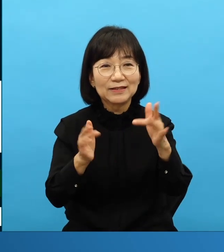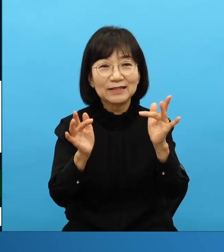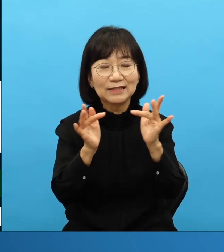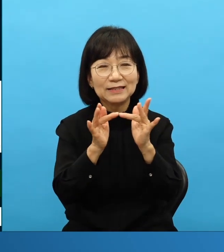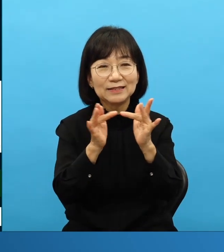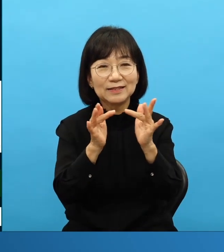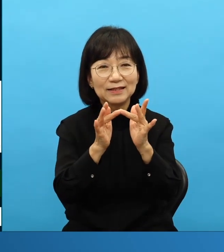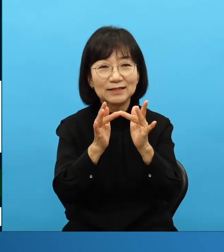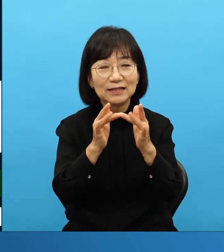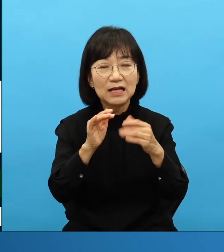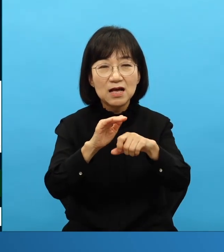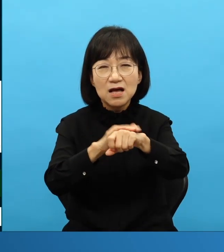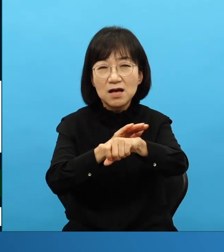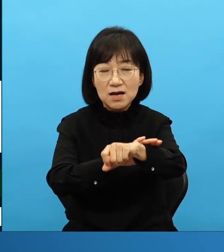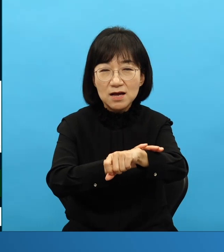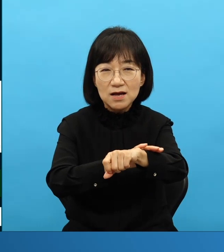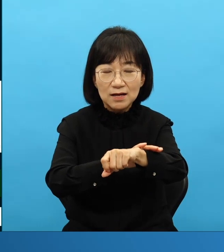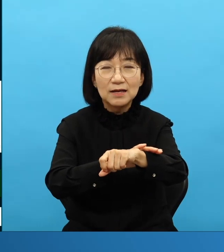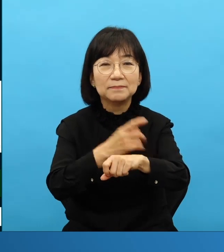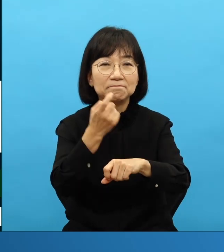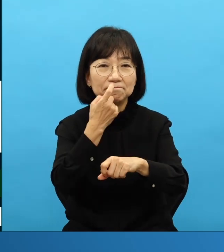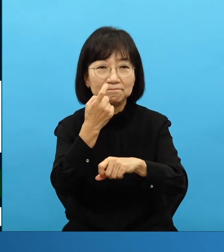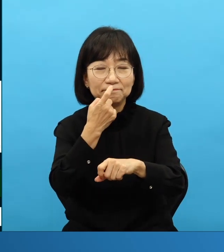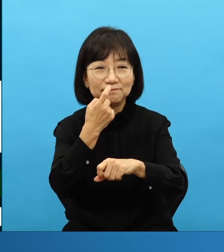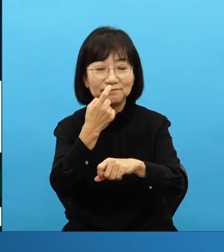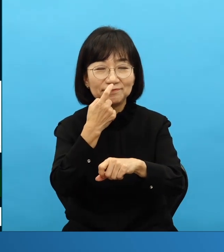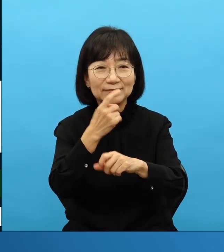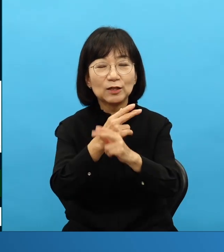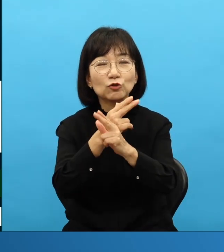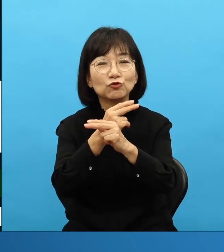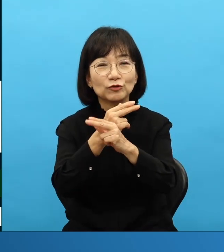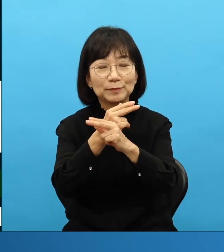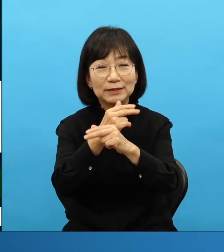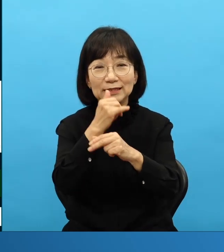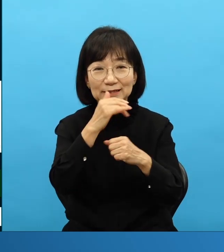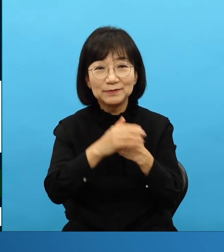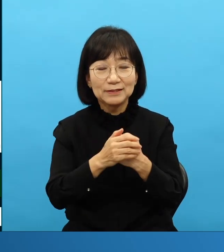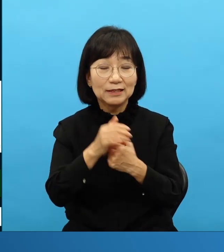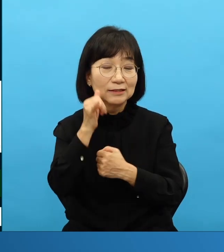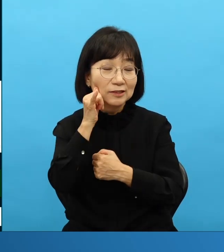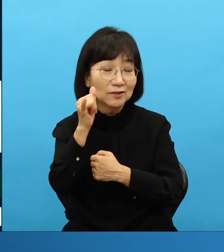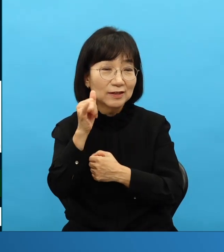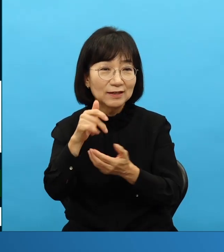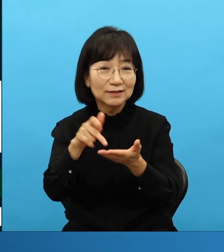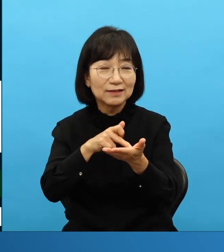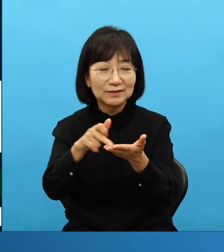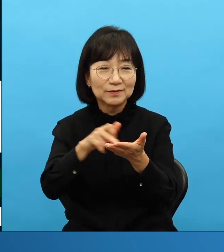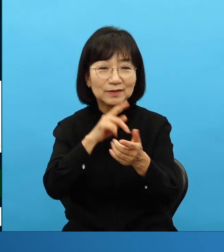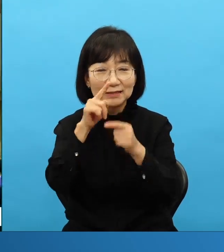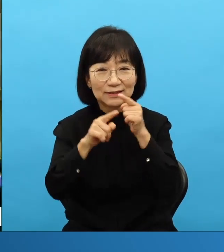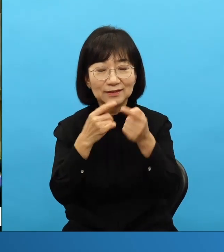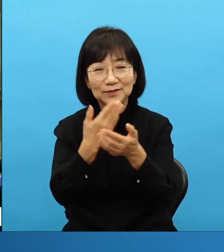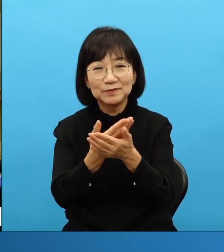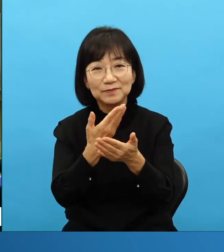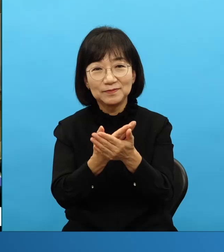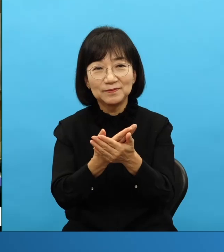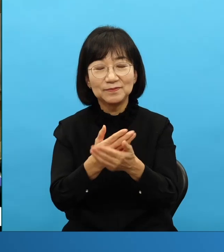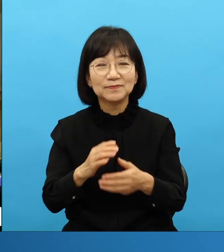인턴십이 오는 16일 온라인 줌으로 진행됩니다. 전화 및 카카오톡으로 신청받습니다.